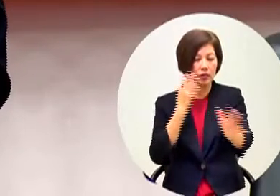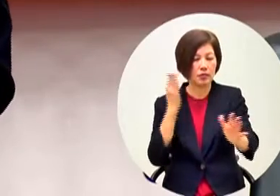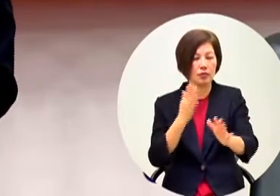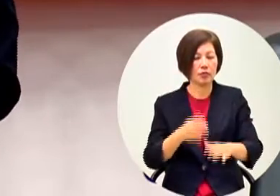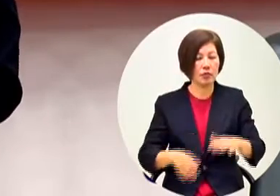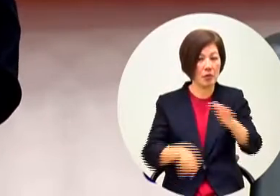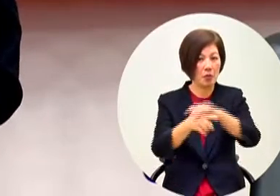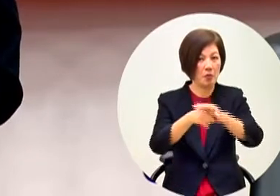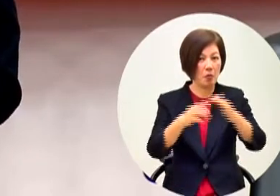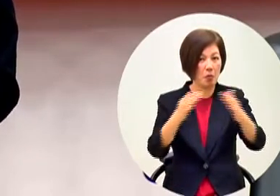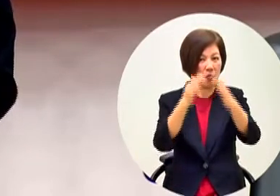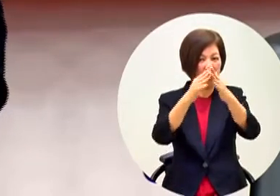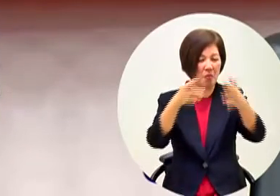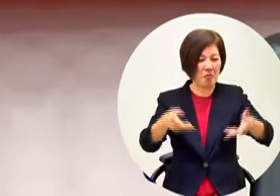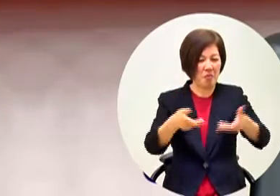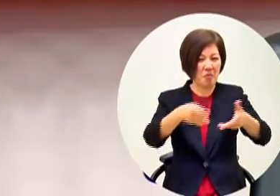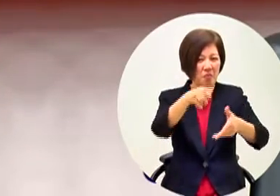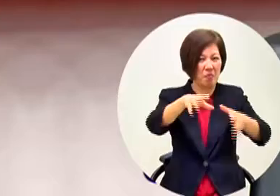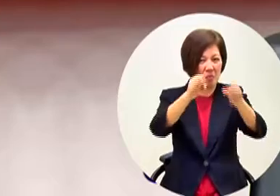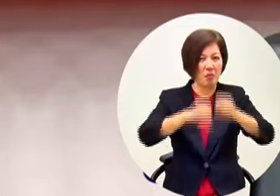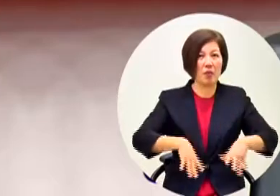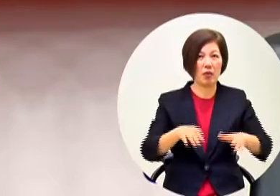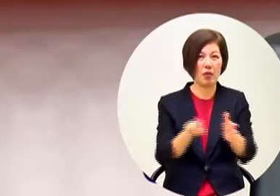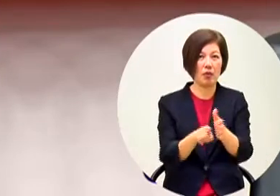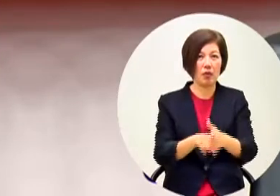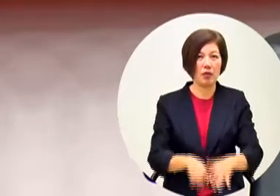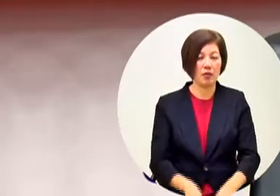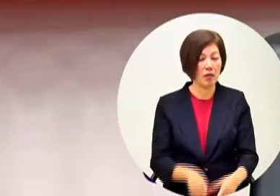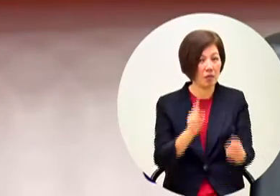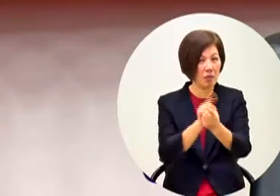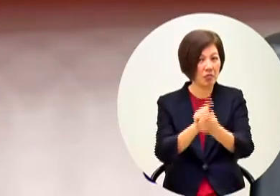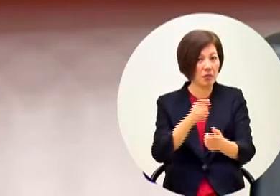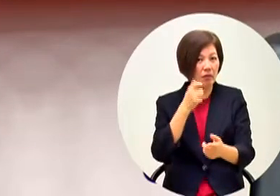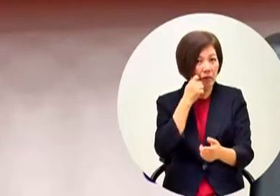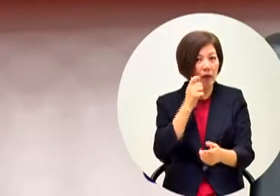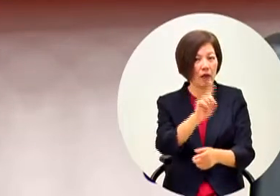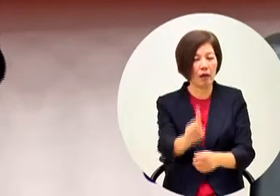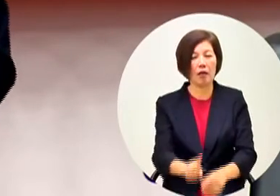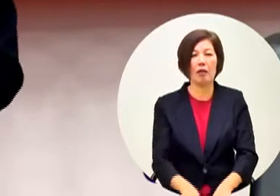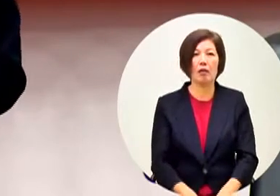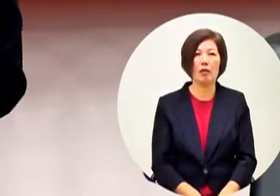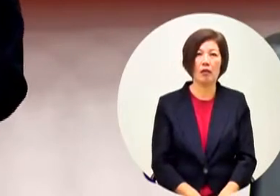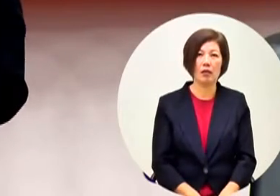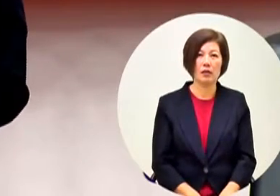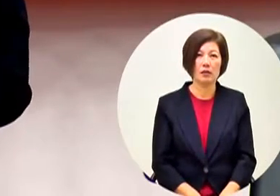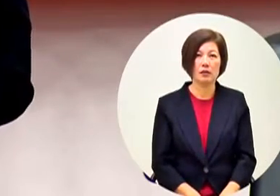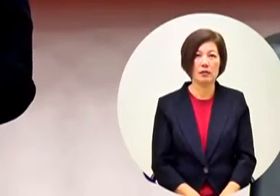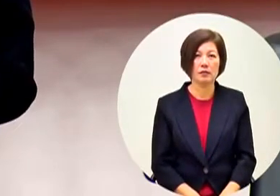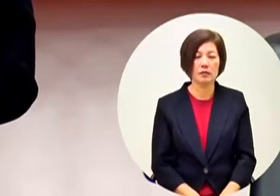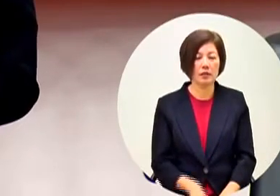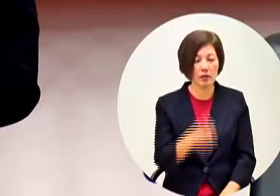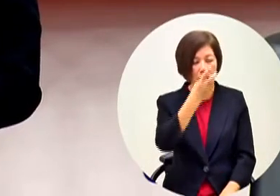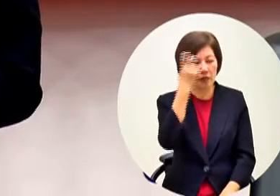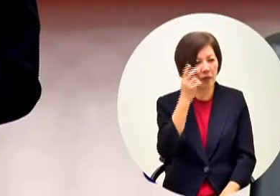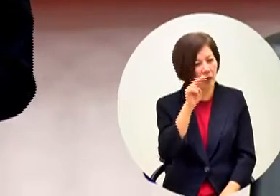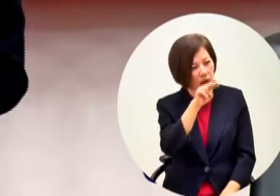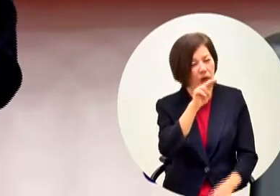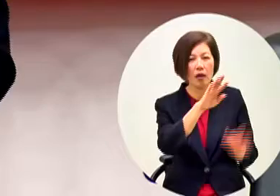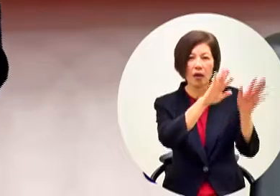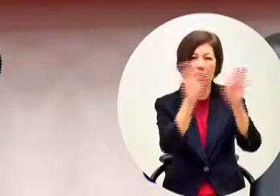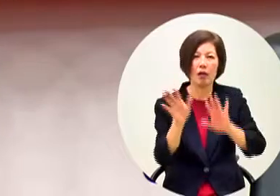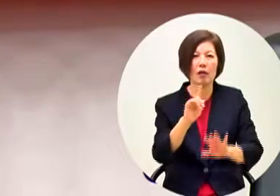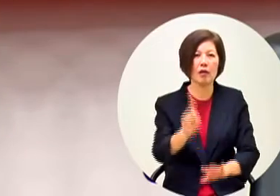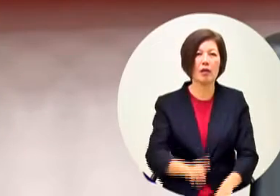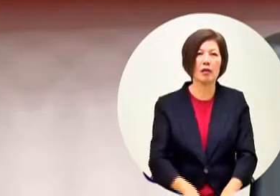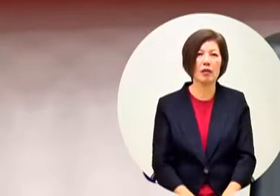候，会有一个非常大的这个问题。我们现在发现说一个现象，就是说好